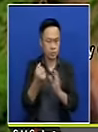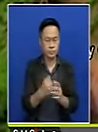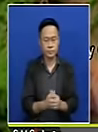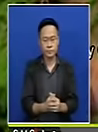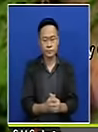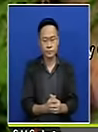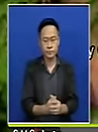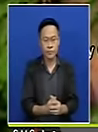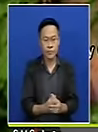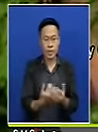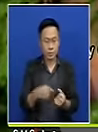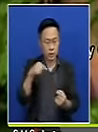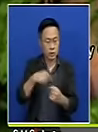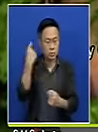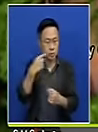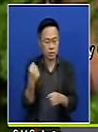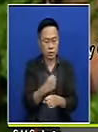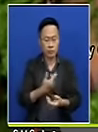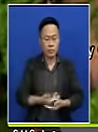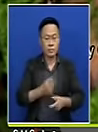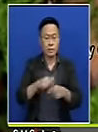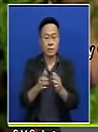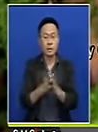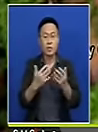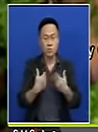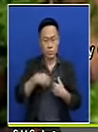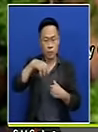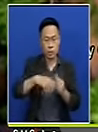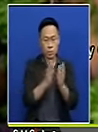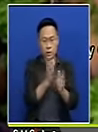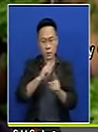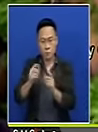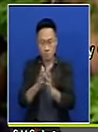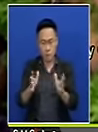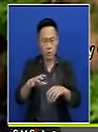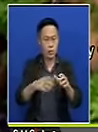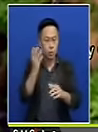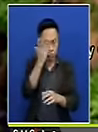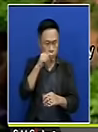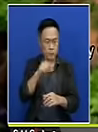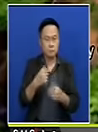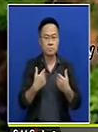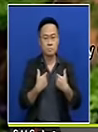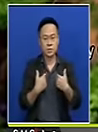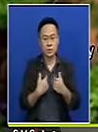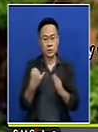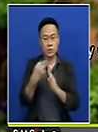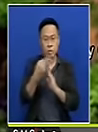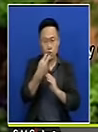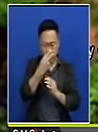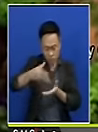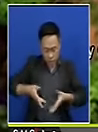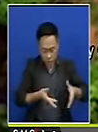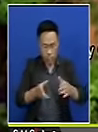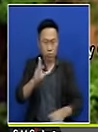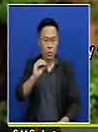คมจังหวัดหนองคายครับแล้วก็เป็นสถานที่ปฏิบัติธรรมนะครับจะเห็นได้ว่ามีวัดวาอารามที่มีความสวยงามนะครับนอกจากนี้ยังมองเห็นวิวแม่